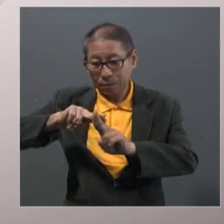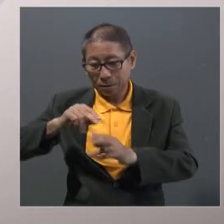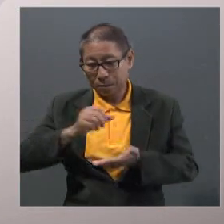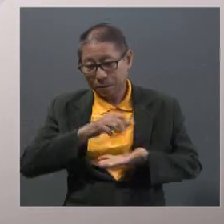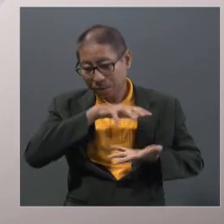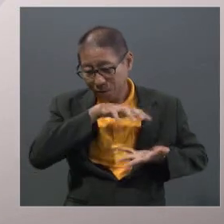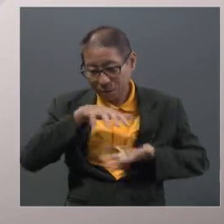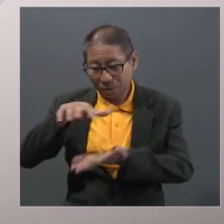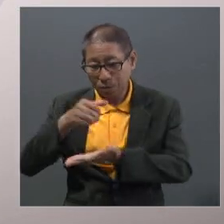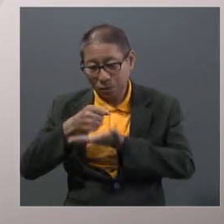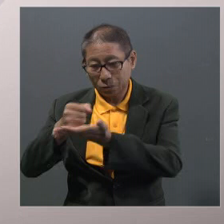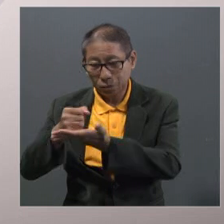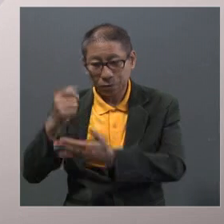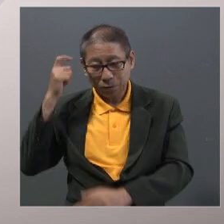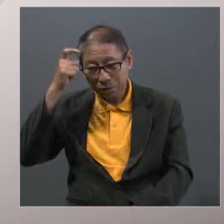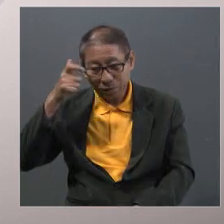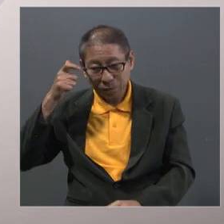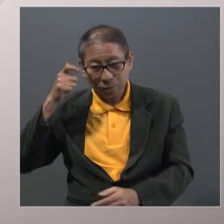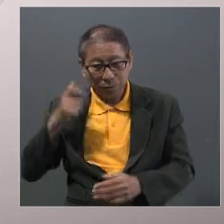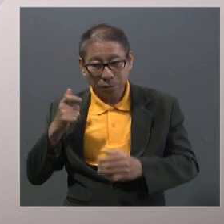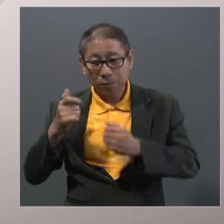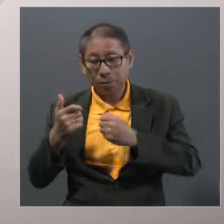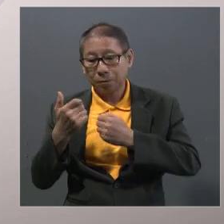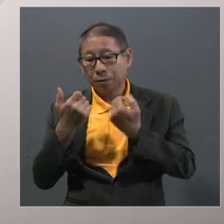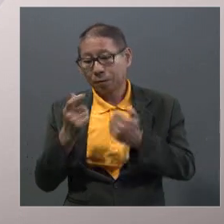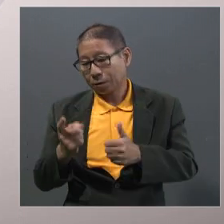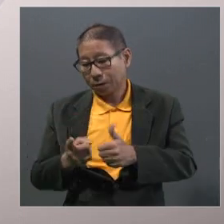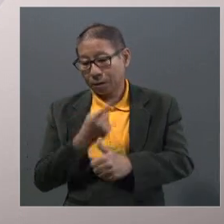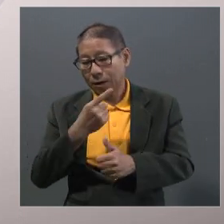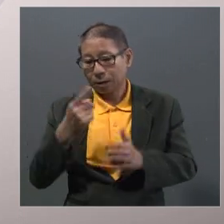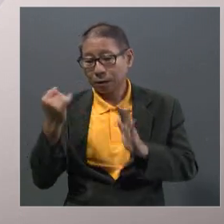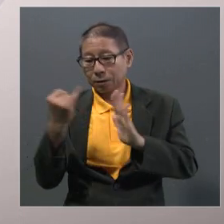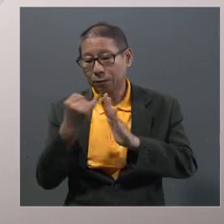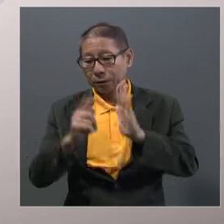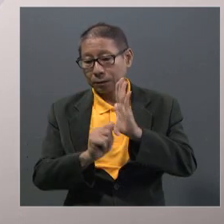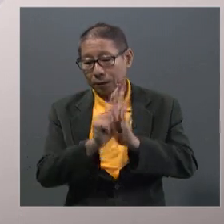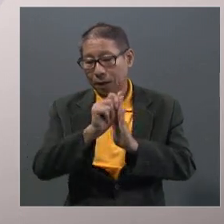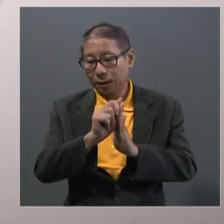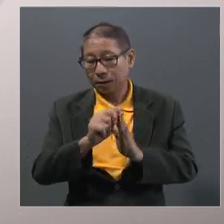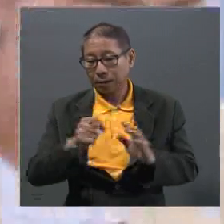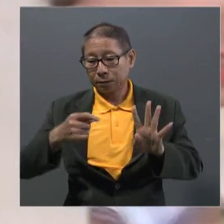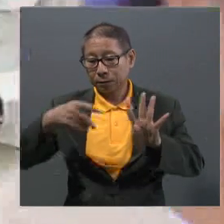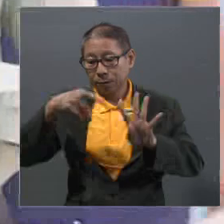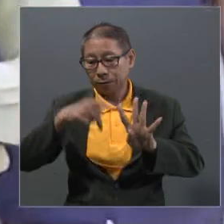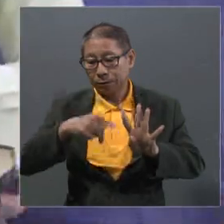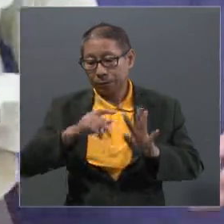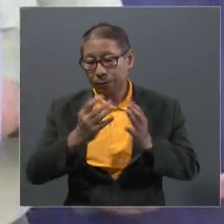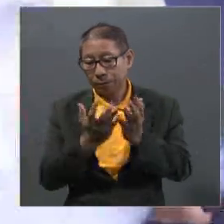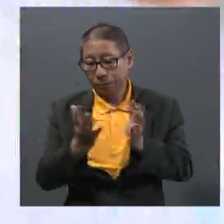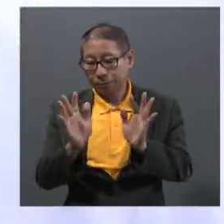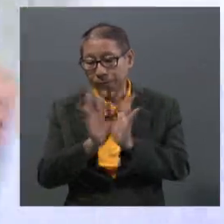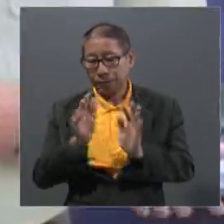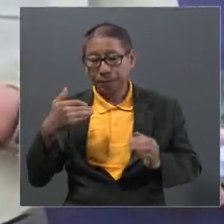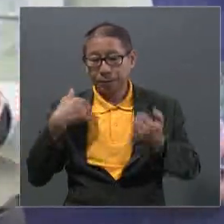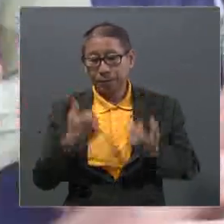ด้านมนุษยธรรมแก่เมียนมาร์ครั้งแรกนะครับที่ด่านสุลกากรแม่สอดจังหวัดตากจำนวน 4,000ถุงนายสีหศักดิ์